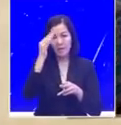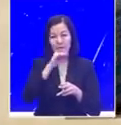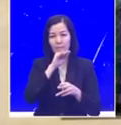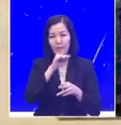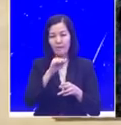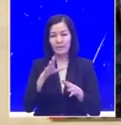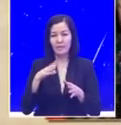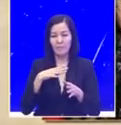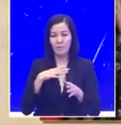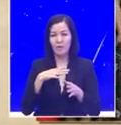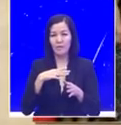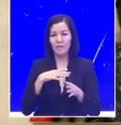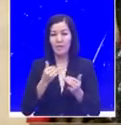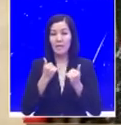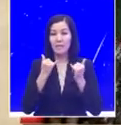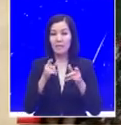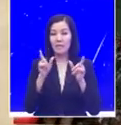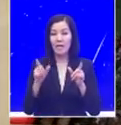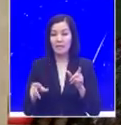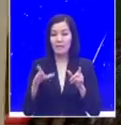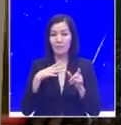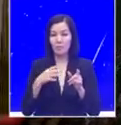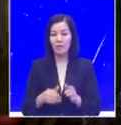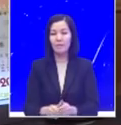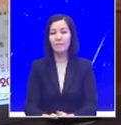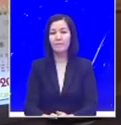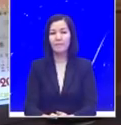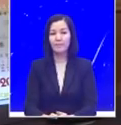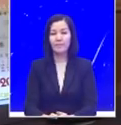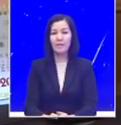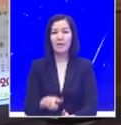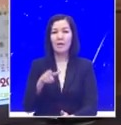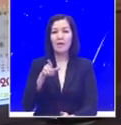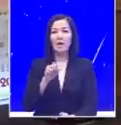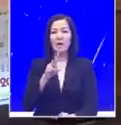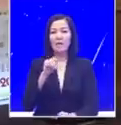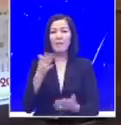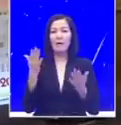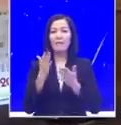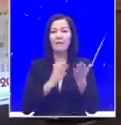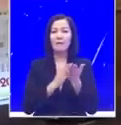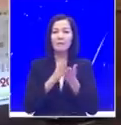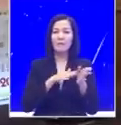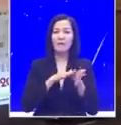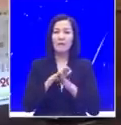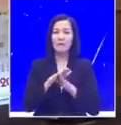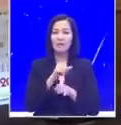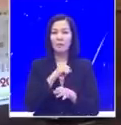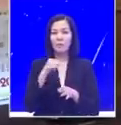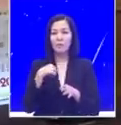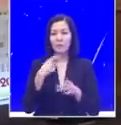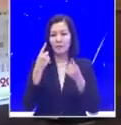Қай ұжымда болмасын, сыйлы азамат ретінде танылды. Ғалекең қандай қызметті атқарса да, өзінің